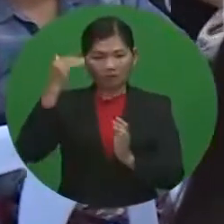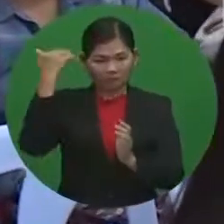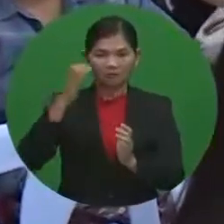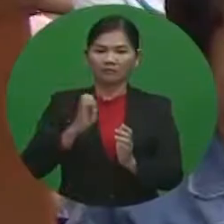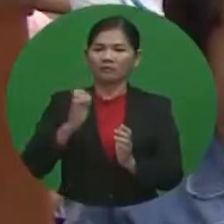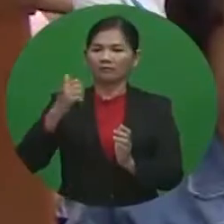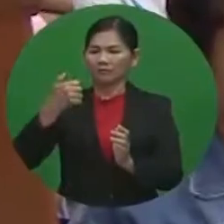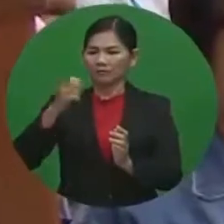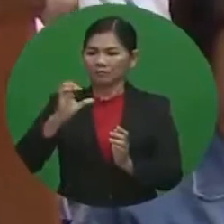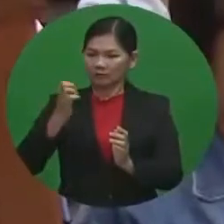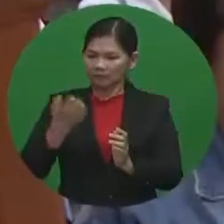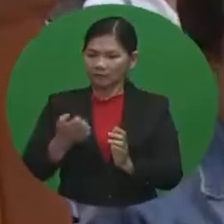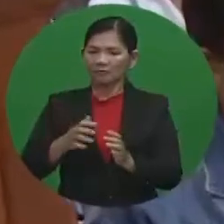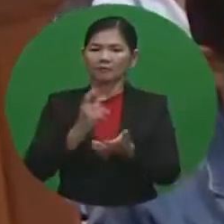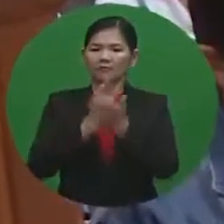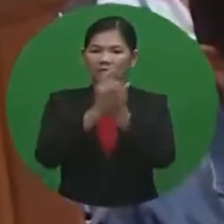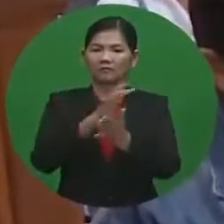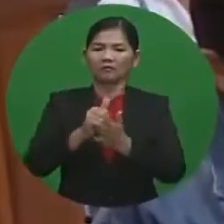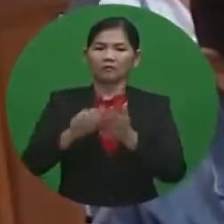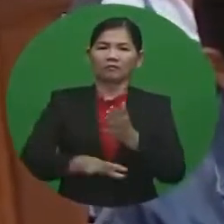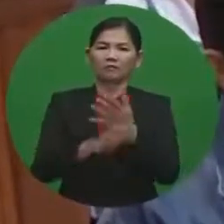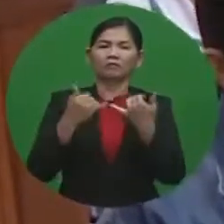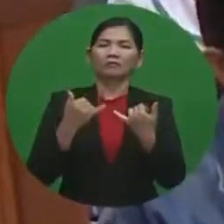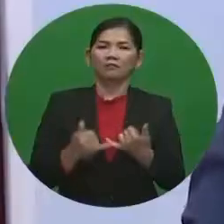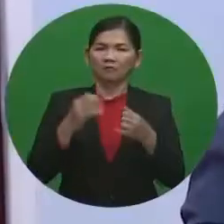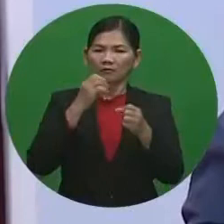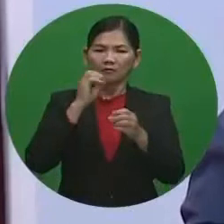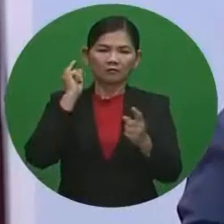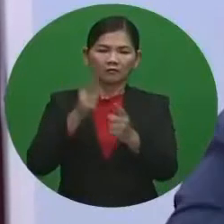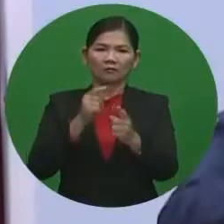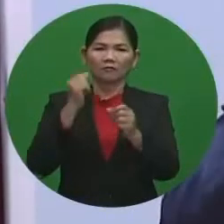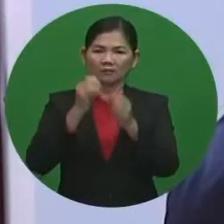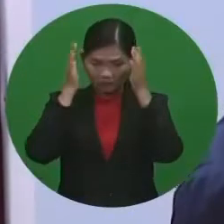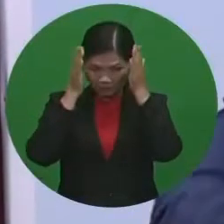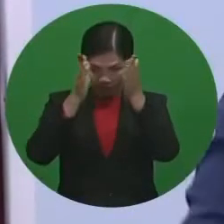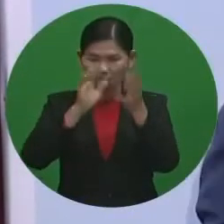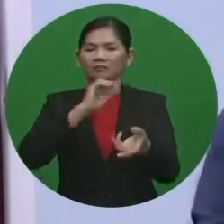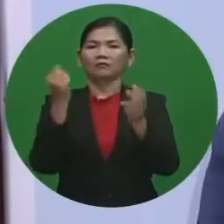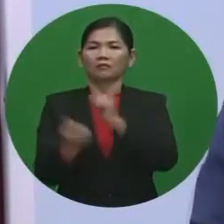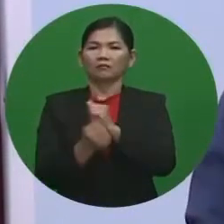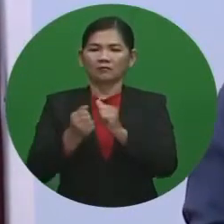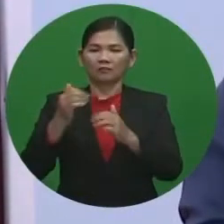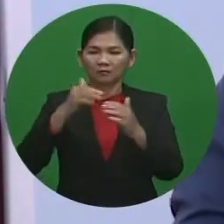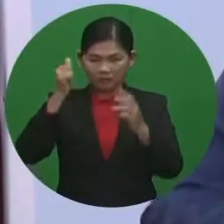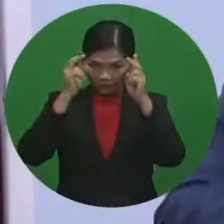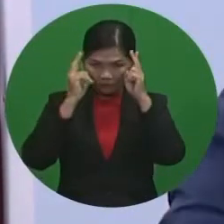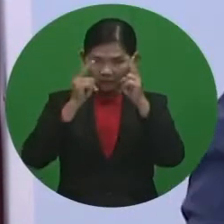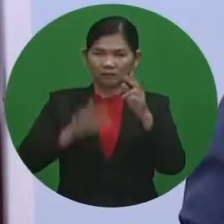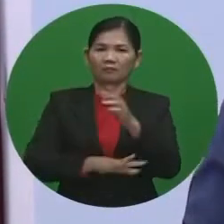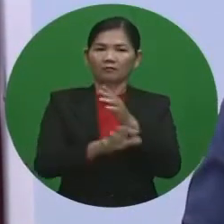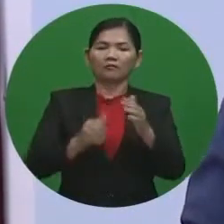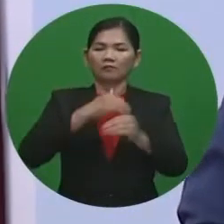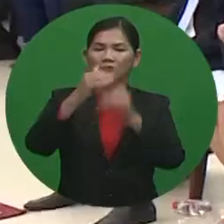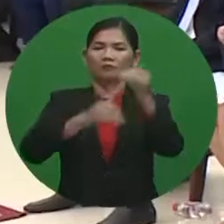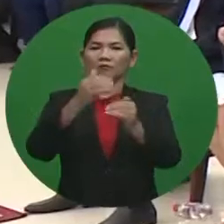នឆៃមានប្រសាសន៍ទៀតថាប្រមុខរាជរដ្ឋាភិបាលកម្ពុជាបានផ្ដោតការយកចិត្តទុកដាក់កែតម្រង់គុណភាពវិស័យអប់រំនៅកម្ពុជាជាបន្